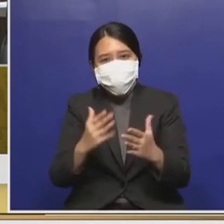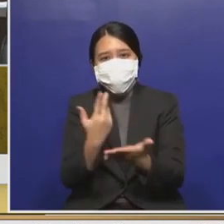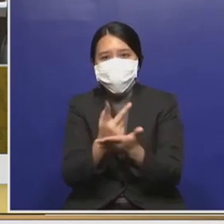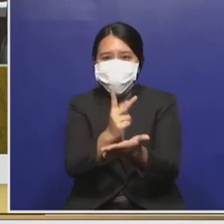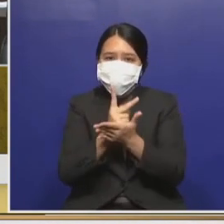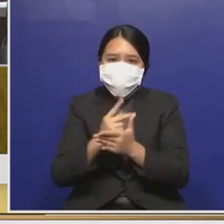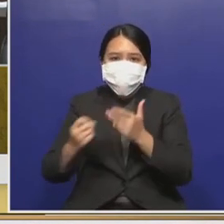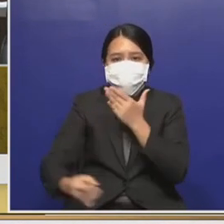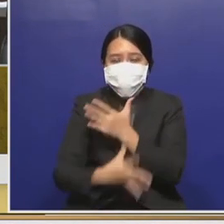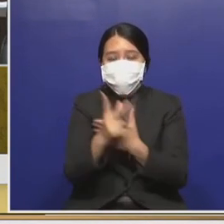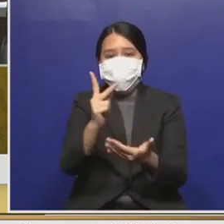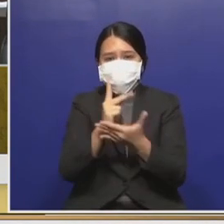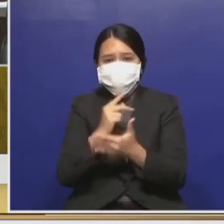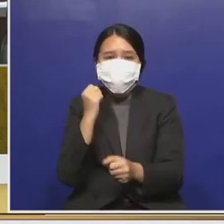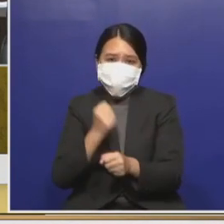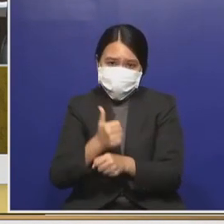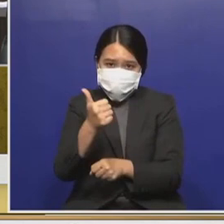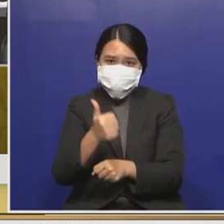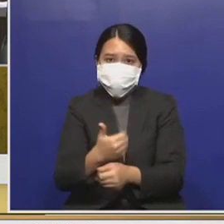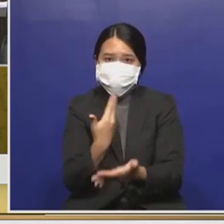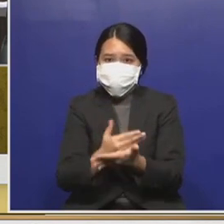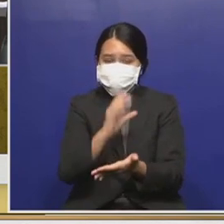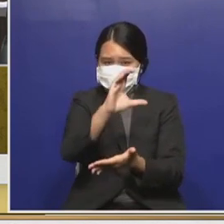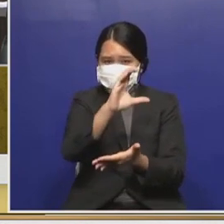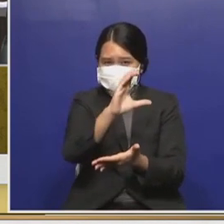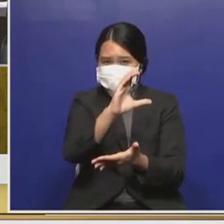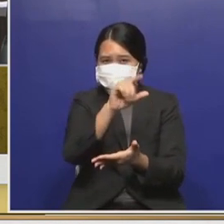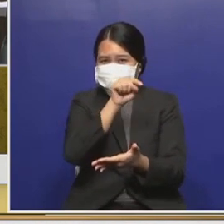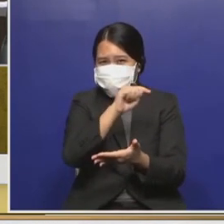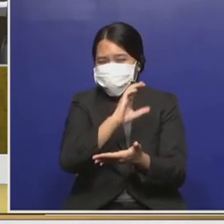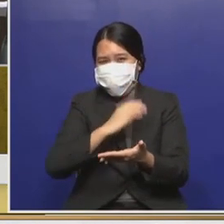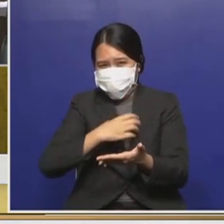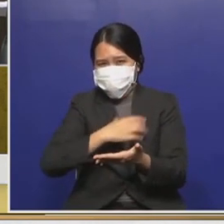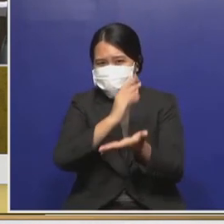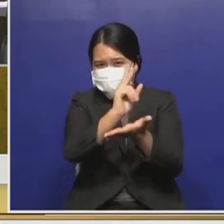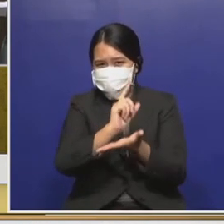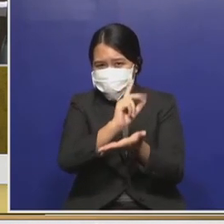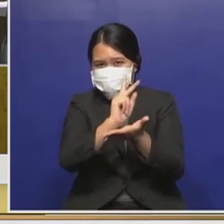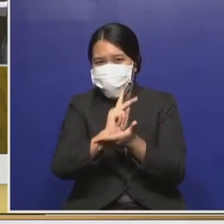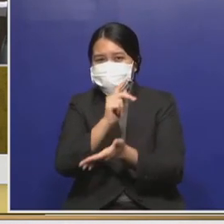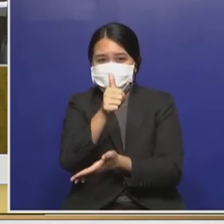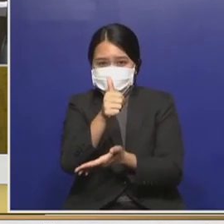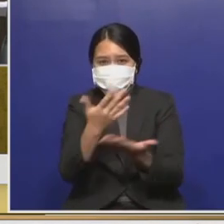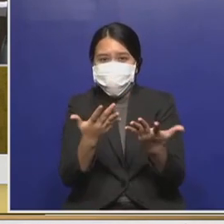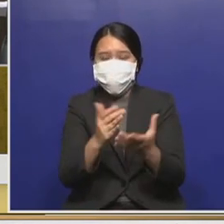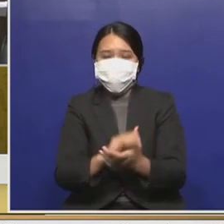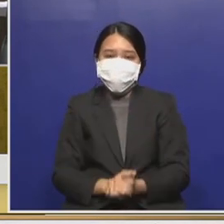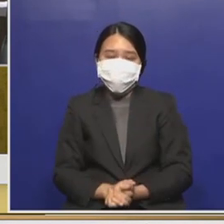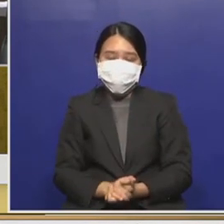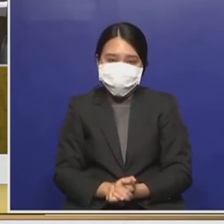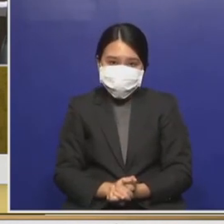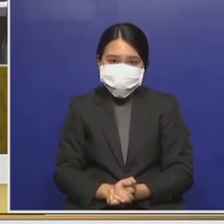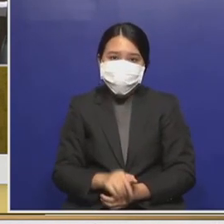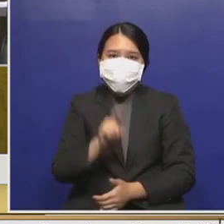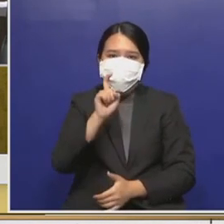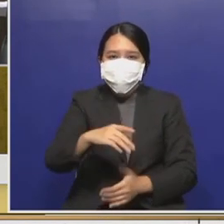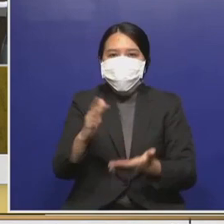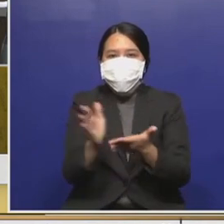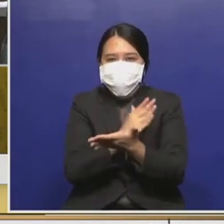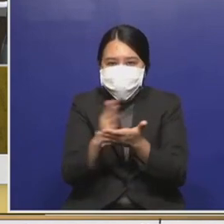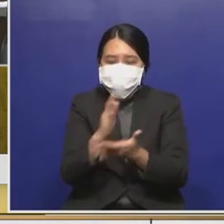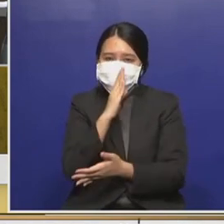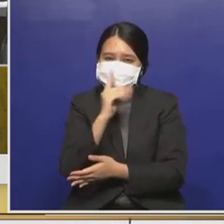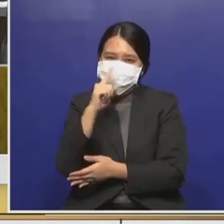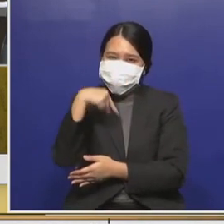เขาจะมีโอกาส KevinEmplกอนนี้มั้ย ท่านต้แ่ง ไ้คนลวยนะ